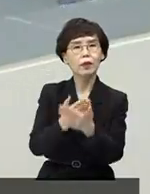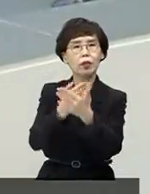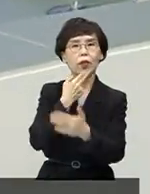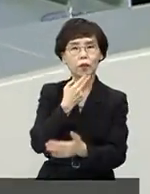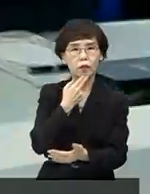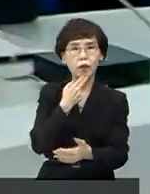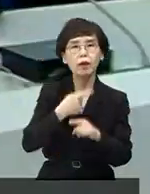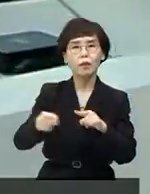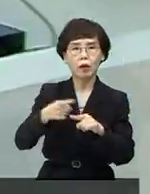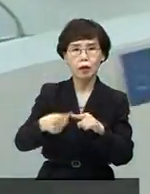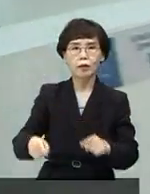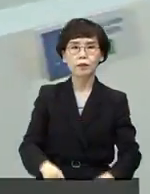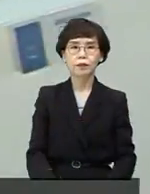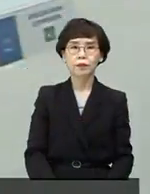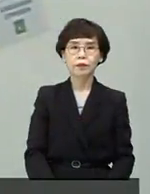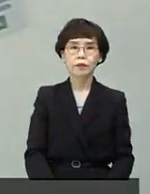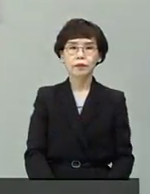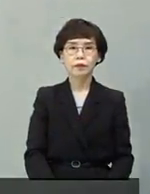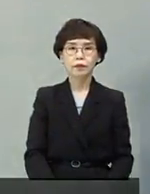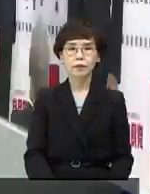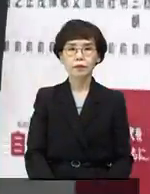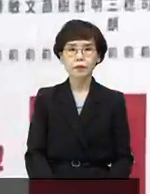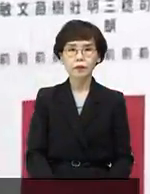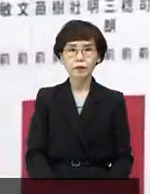못했다는 평가도 나왔습니다